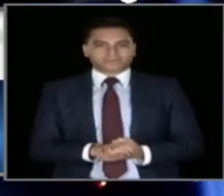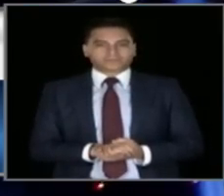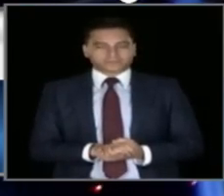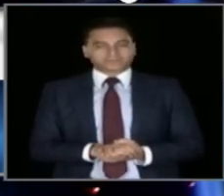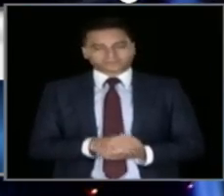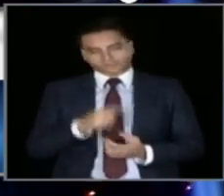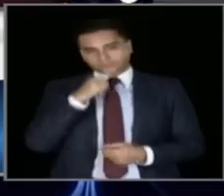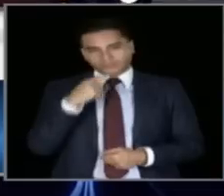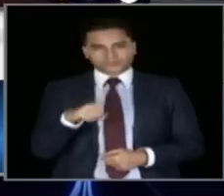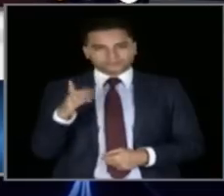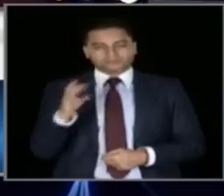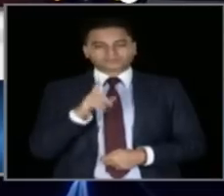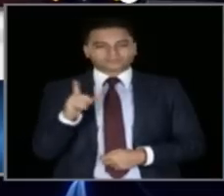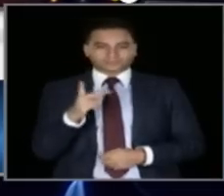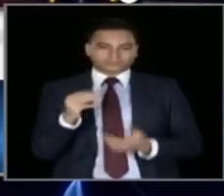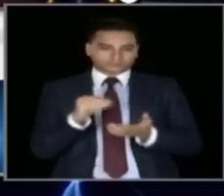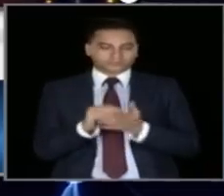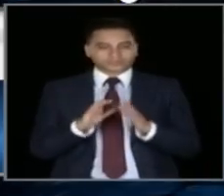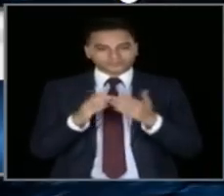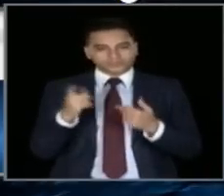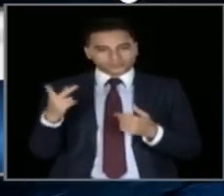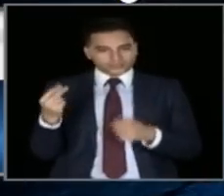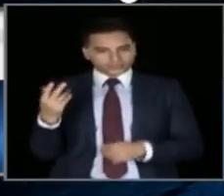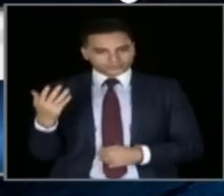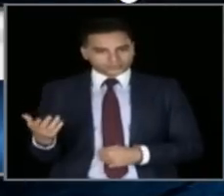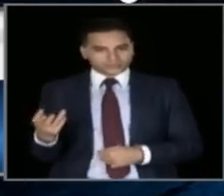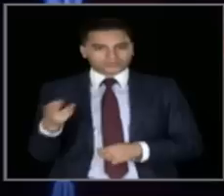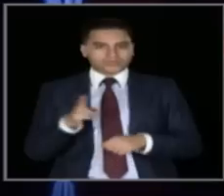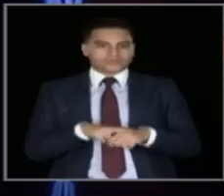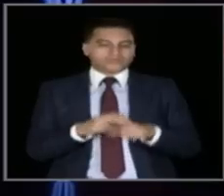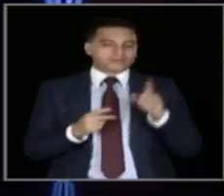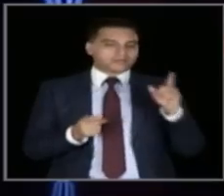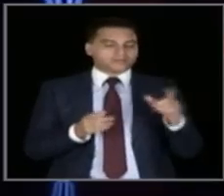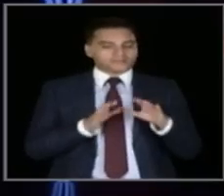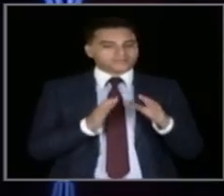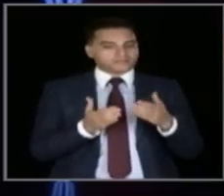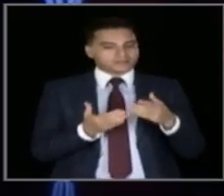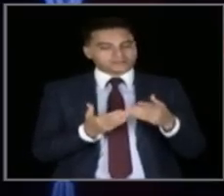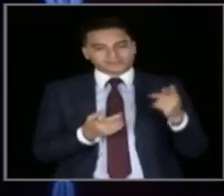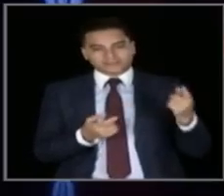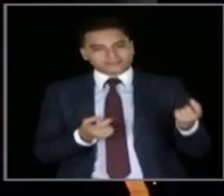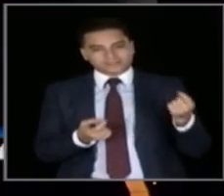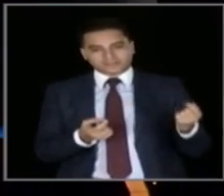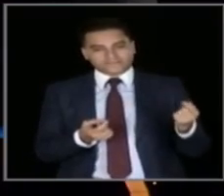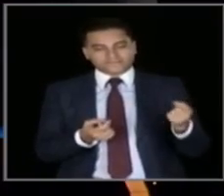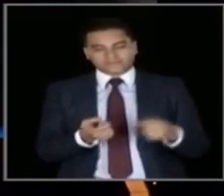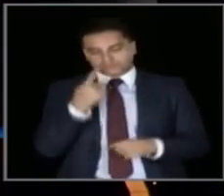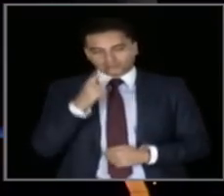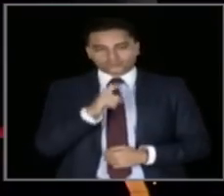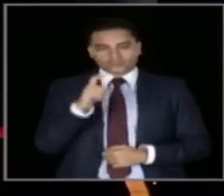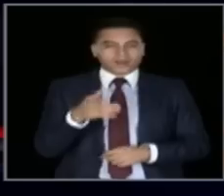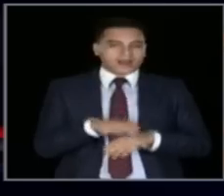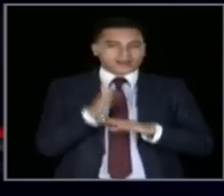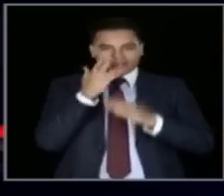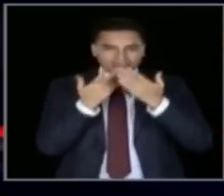روسيا الإجابة صحيحة. 20 نقطة، العراب 20، الإكسوس مفيش نقاط. وسؤال في